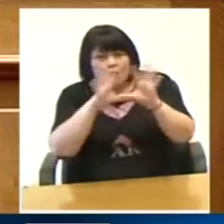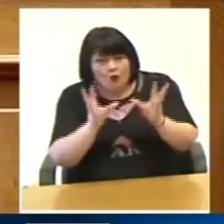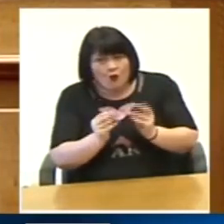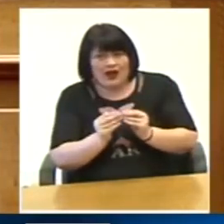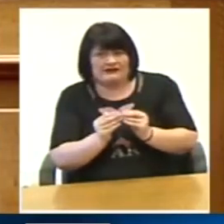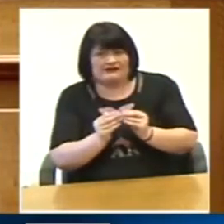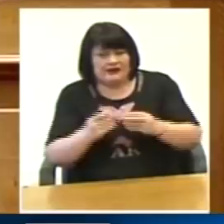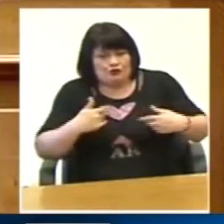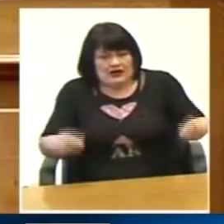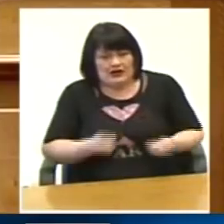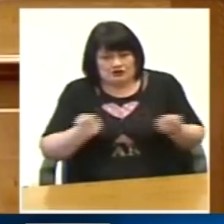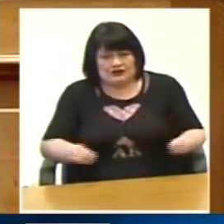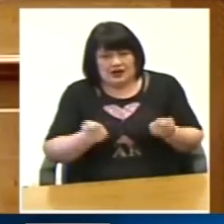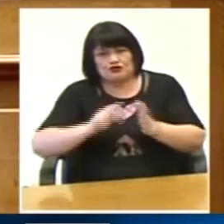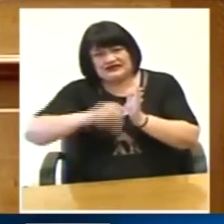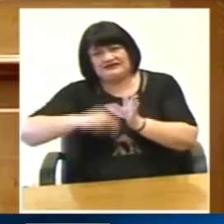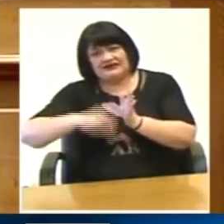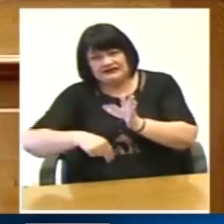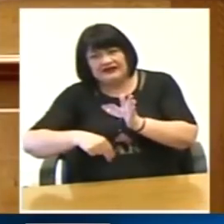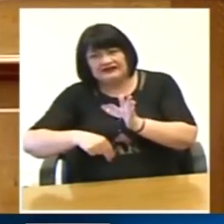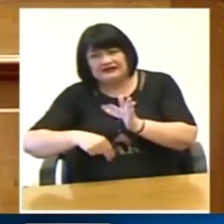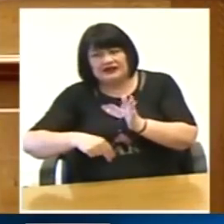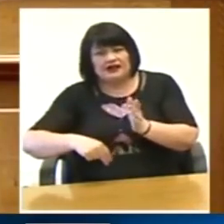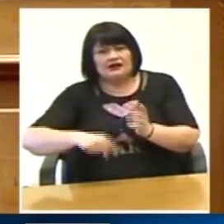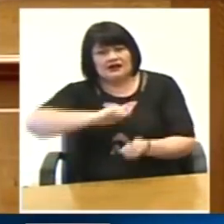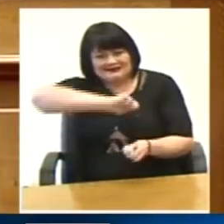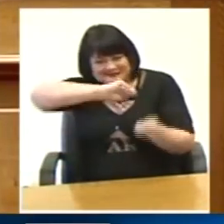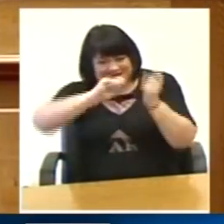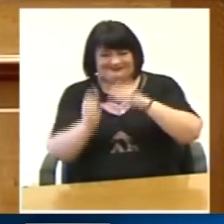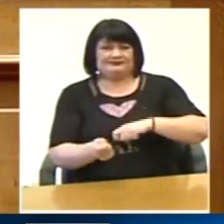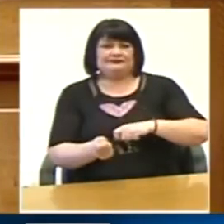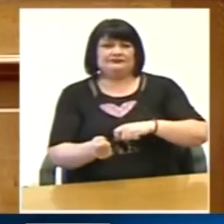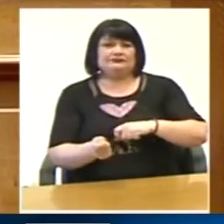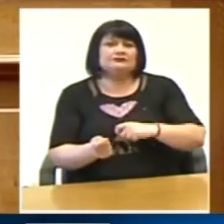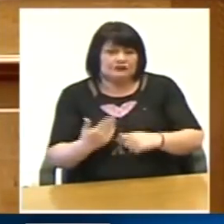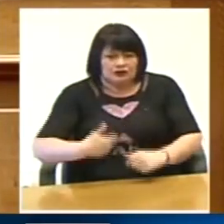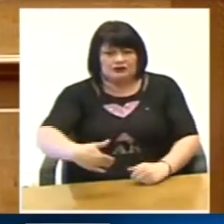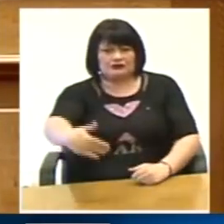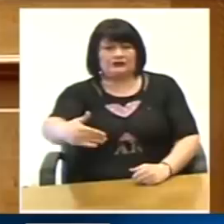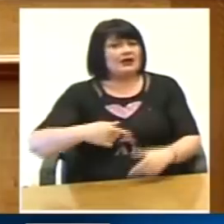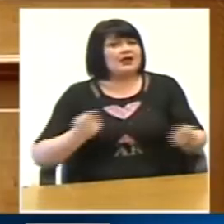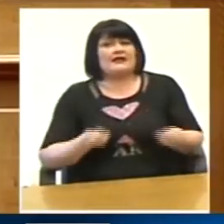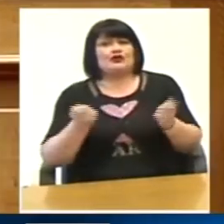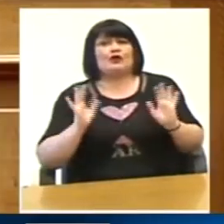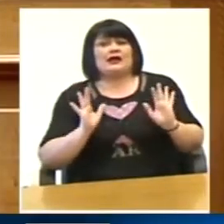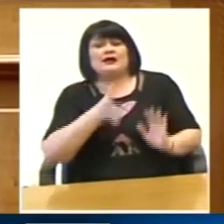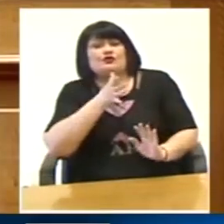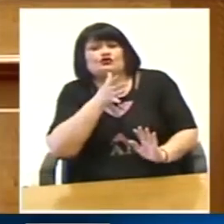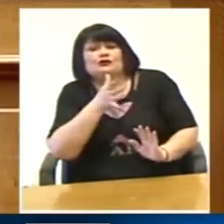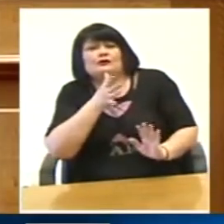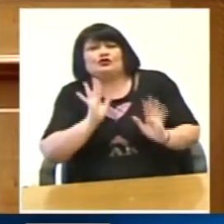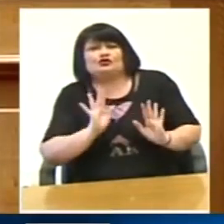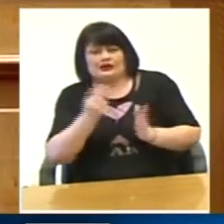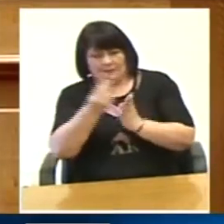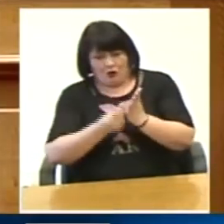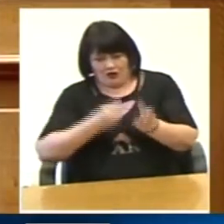οποίες εργάζονται με τις συμβάσεις να μετατραπούν οι συμβάσεις σε αορίστου χρόνου. Δεν το κάνει όμως η κυβέρνηση και μάλιστα και η μοριοδότηση